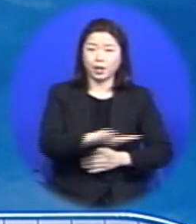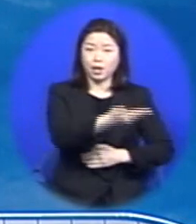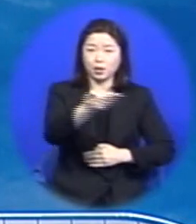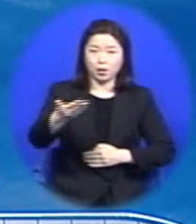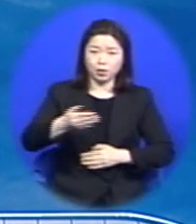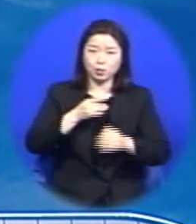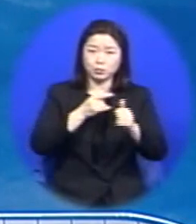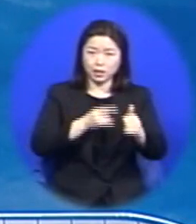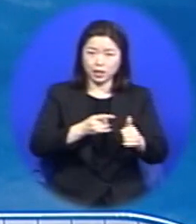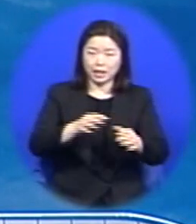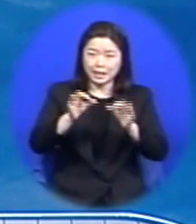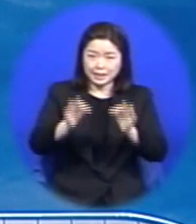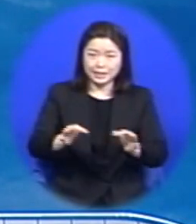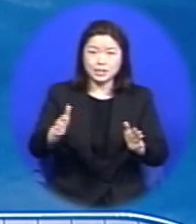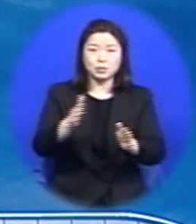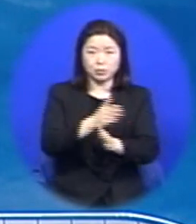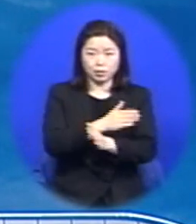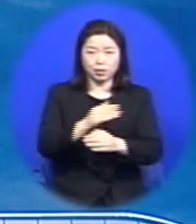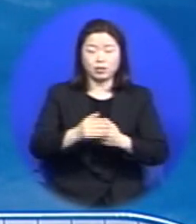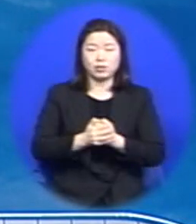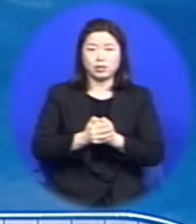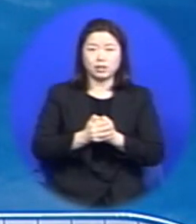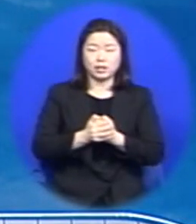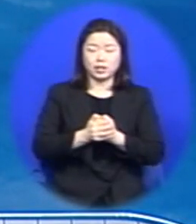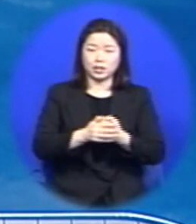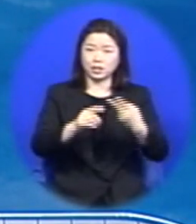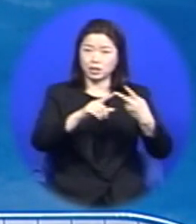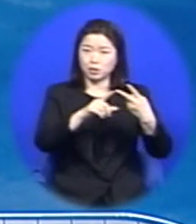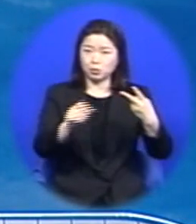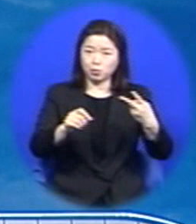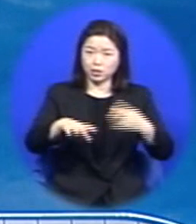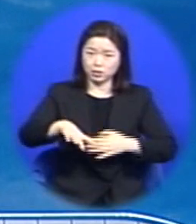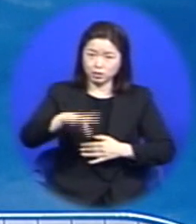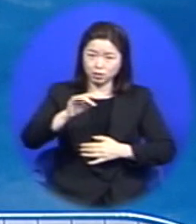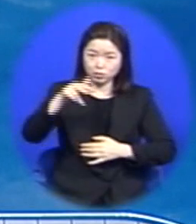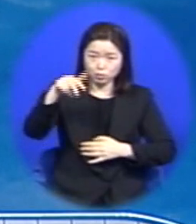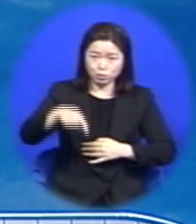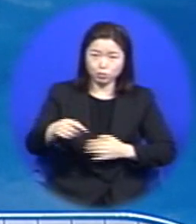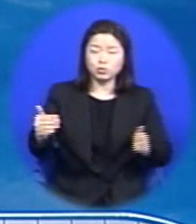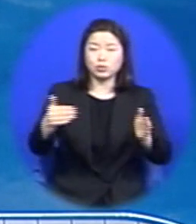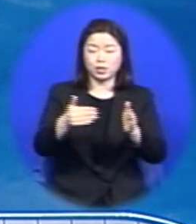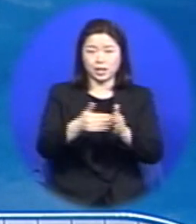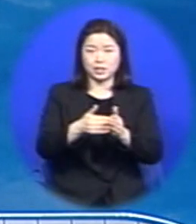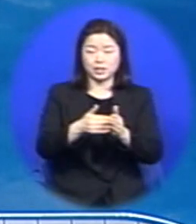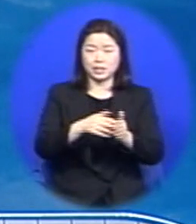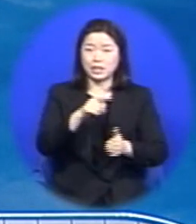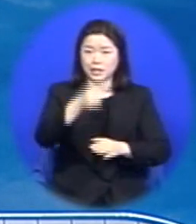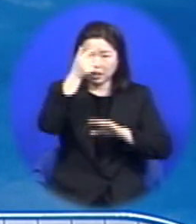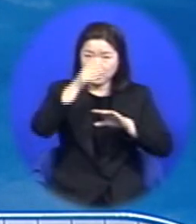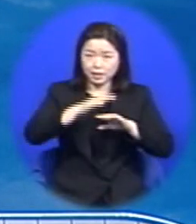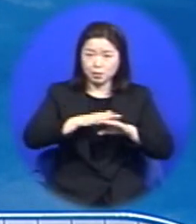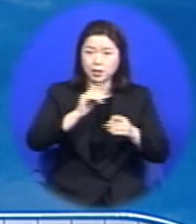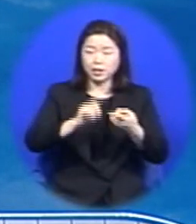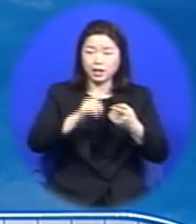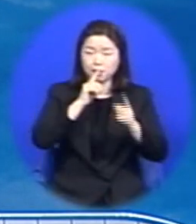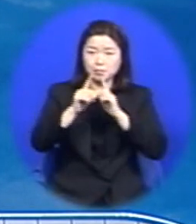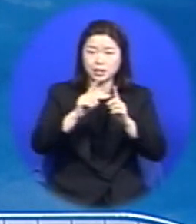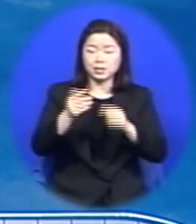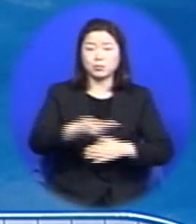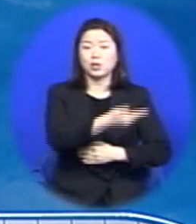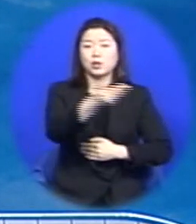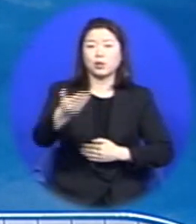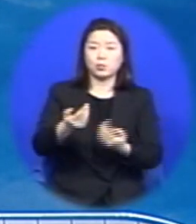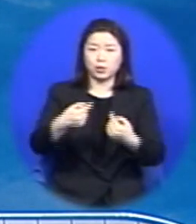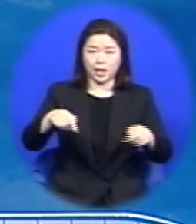여러분에게 이제부터 2월 첫 주까지 이 예배에 대한 말씀을 여러분과 함께